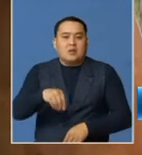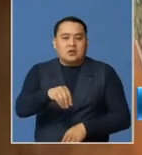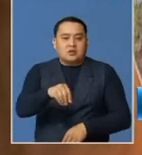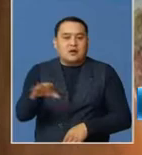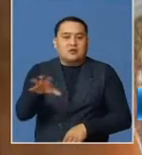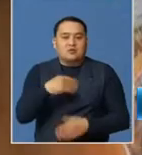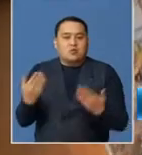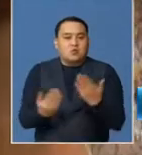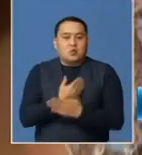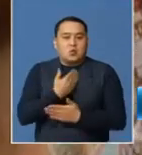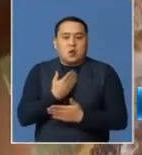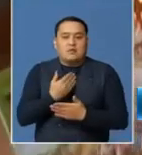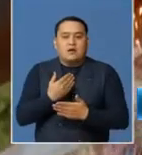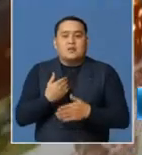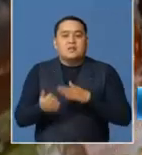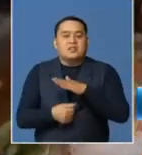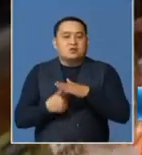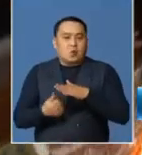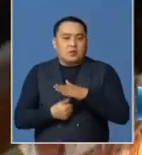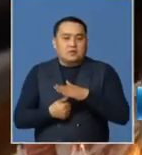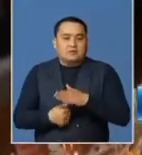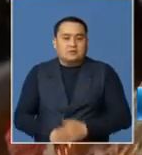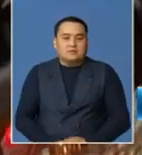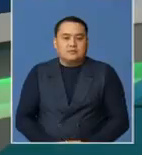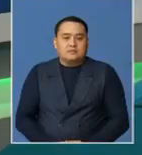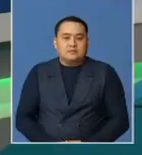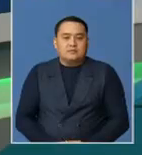также современный приют для бездомных.